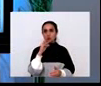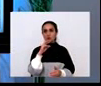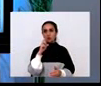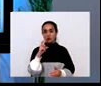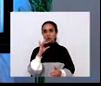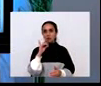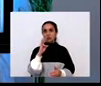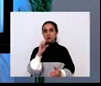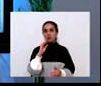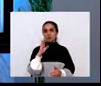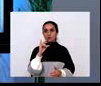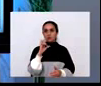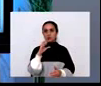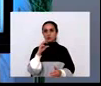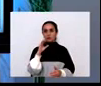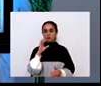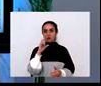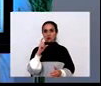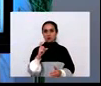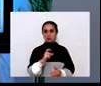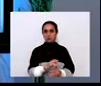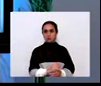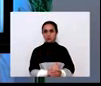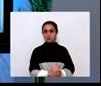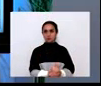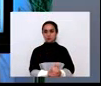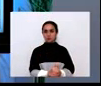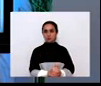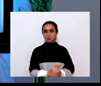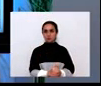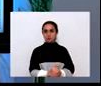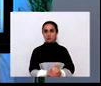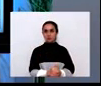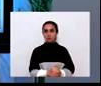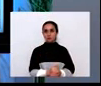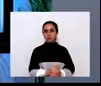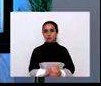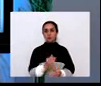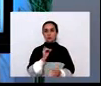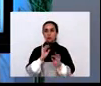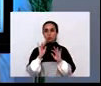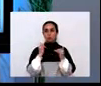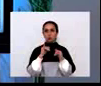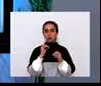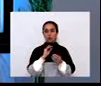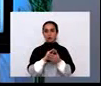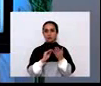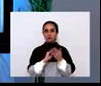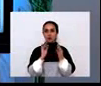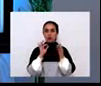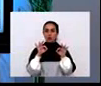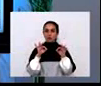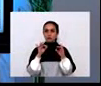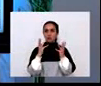на выставках. Самая интересная, наверное, выставка в Политехническом музее. Удивительная выставка